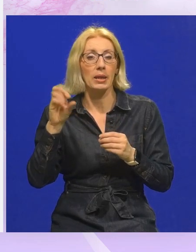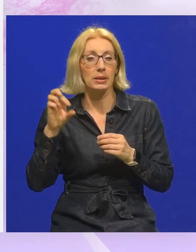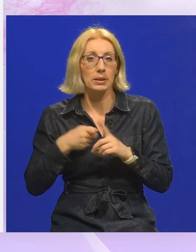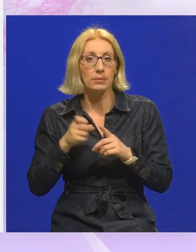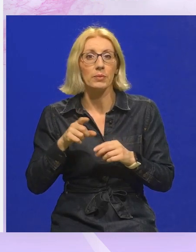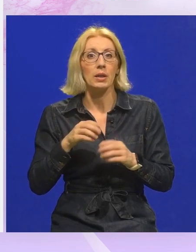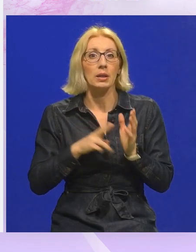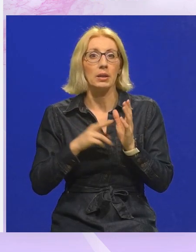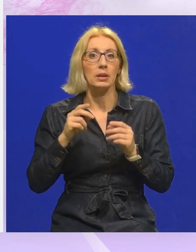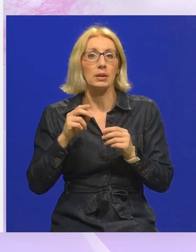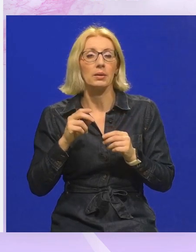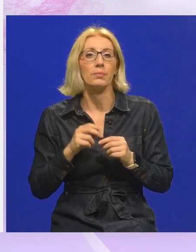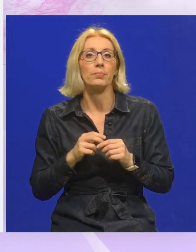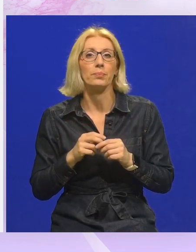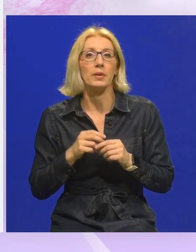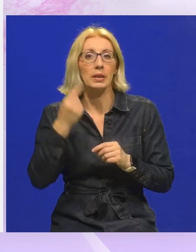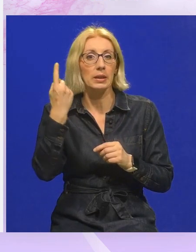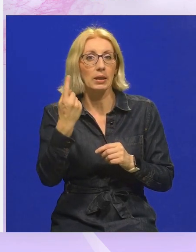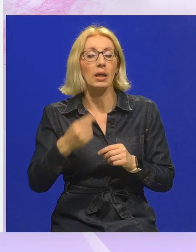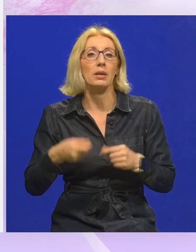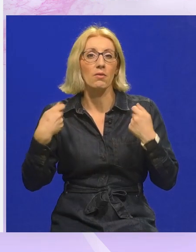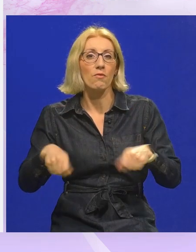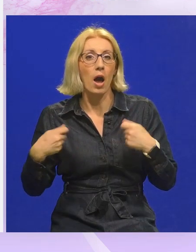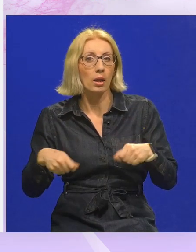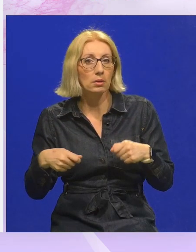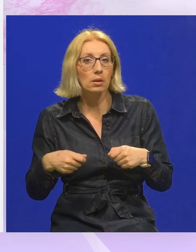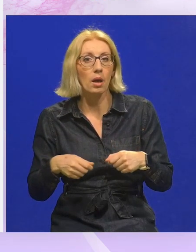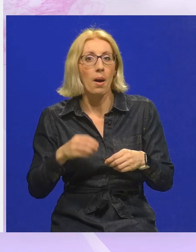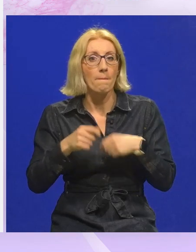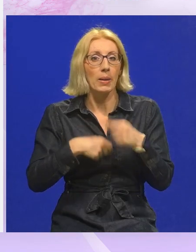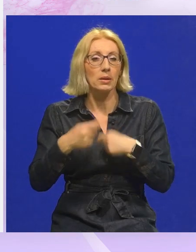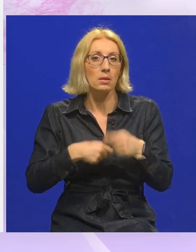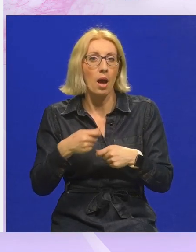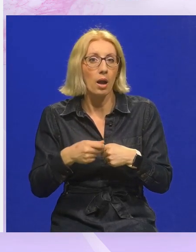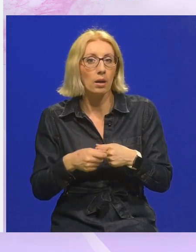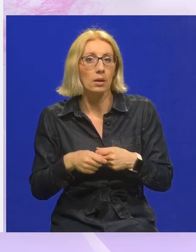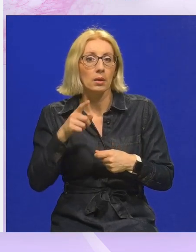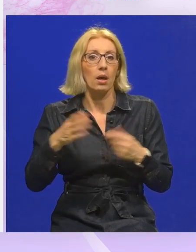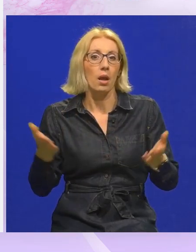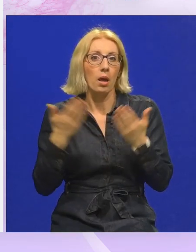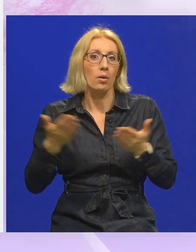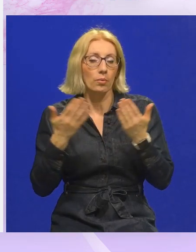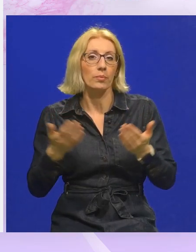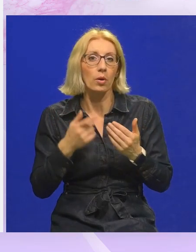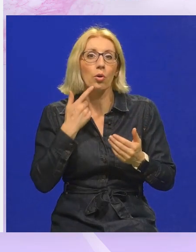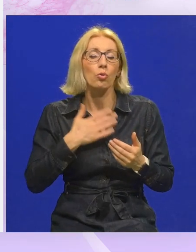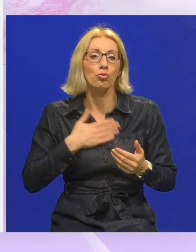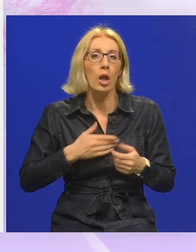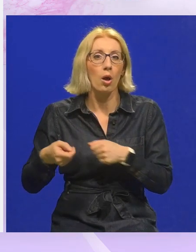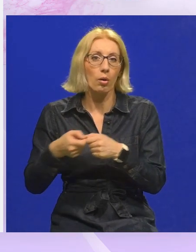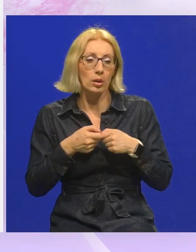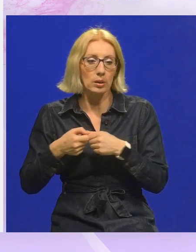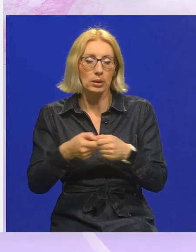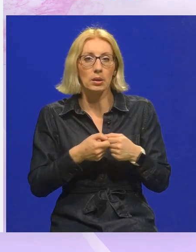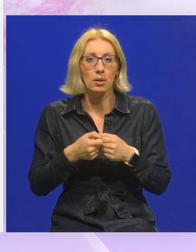Novina Repovečki, znači isto je jedan zaista kvalitetan, mogu reći, materijal koji će uvelike olakšati svima onima koji žele